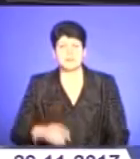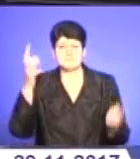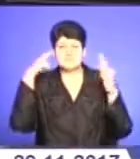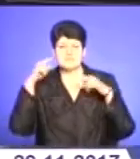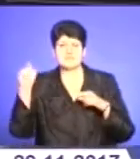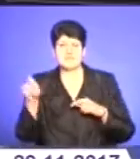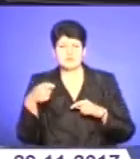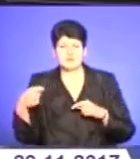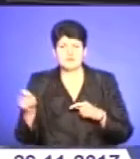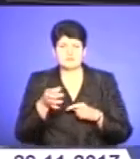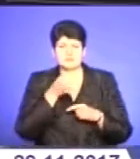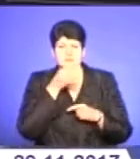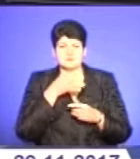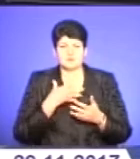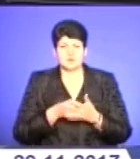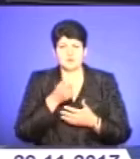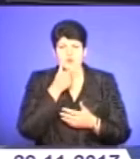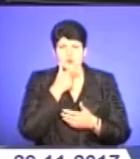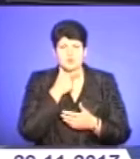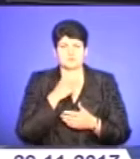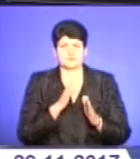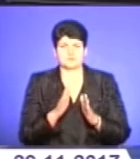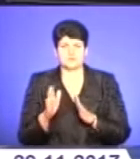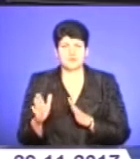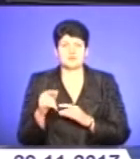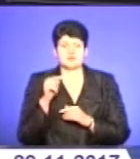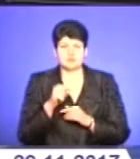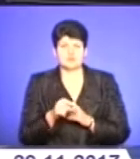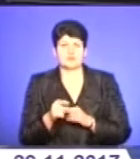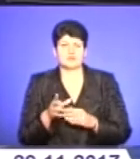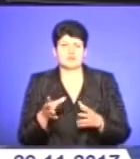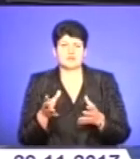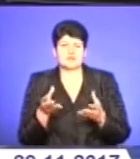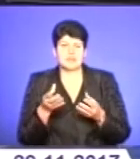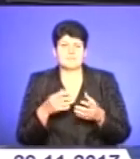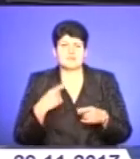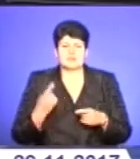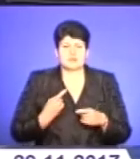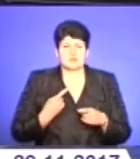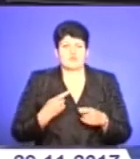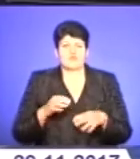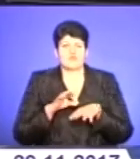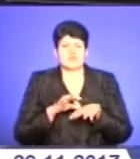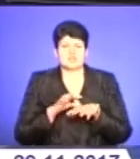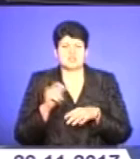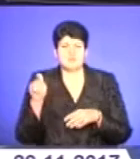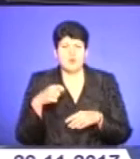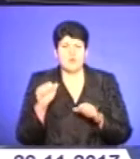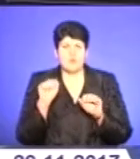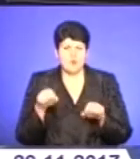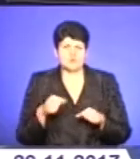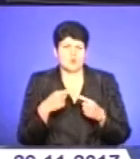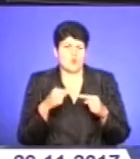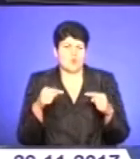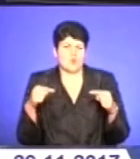мистецтво фехтування приваблює своїм благородством і витонченістю. При цьому оволодіти майстерністю поводження зі шпагою чи рапірою може кожен,